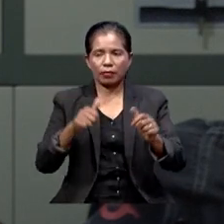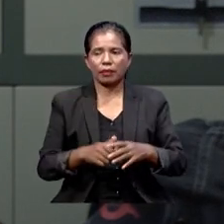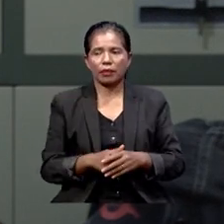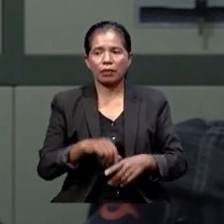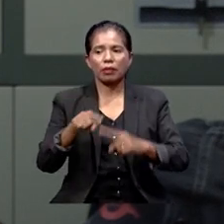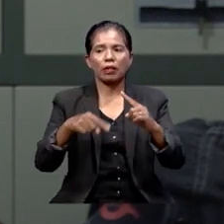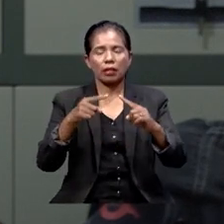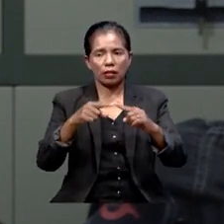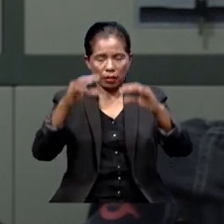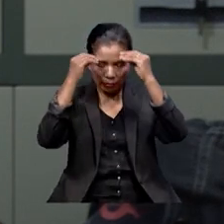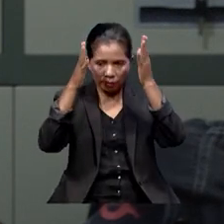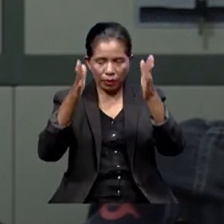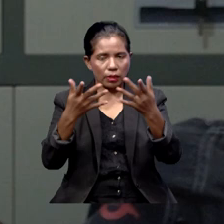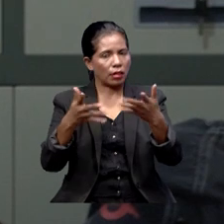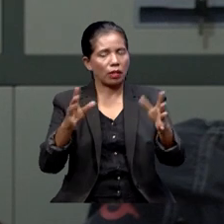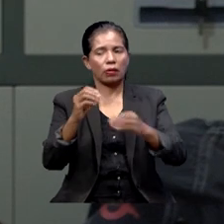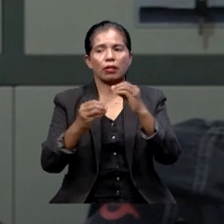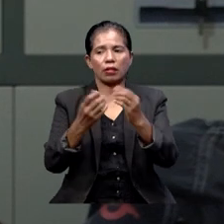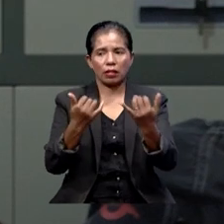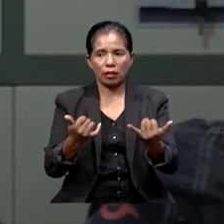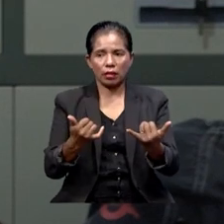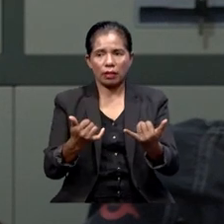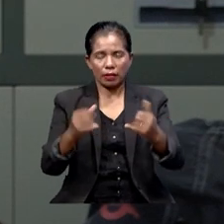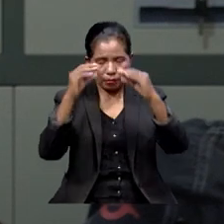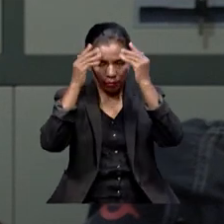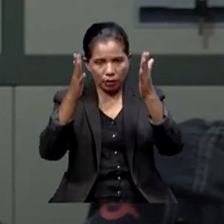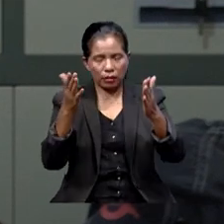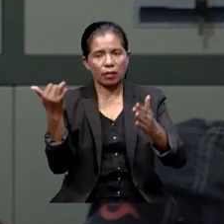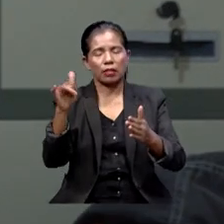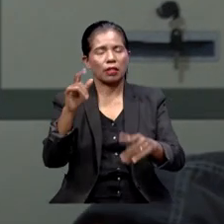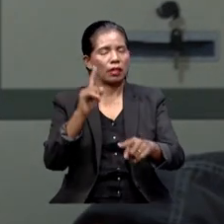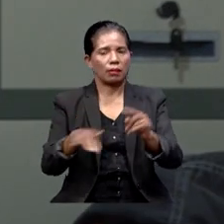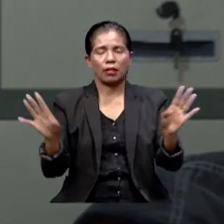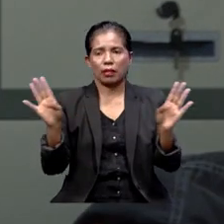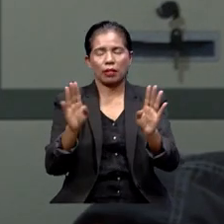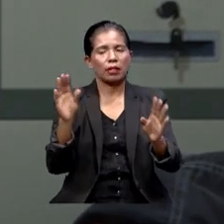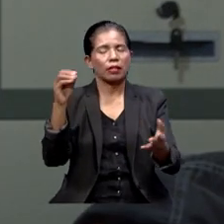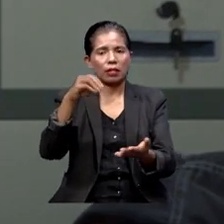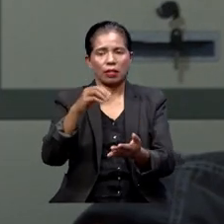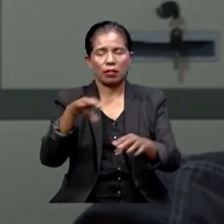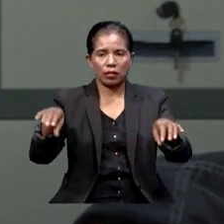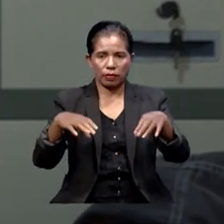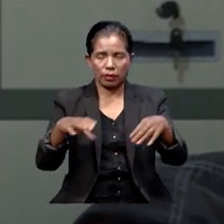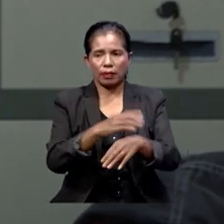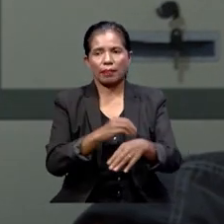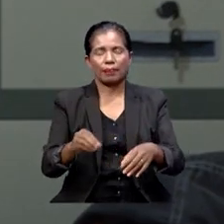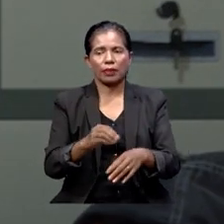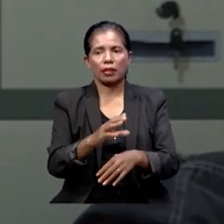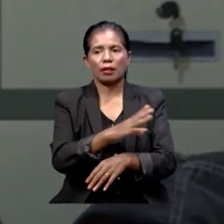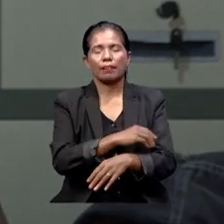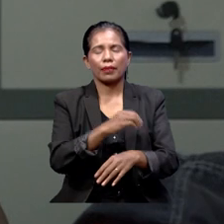pengira profesor lah iya kona baik dana. Profesor saya labele tak. Setimu anu ho itabu anu,